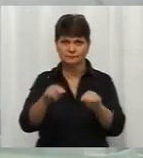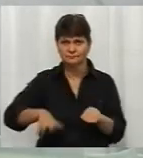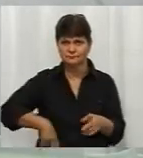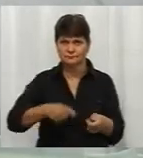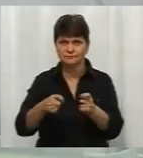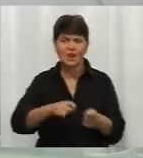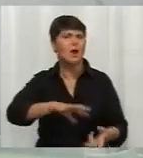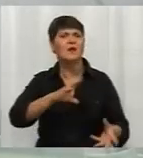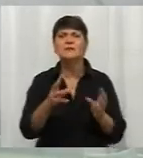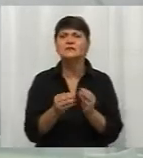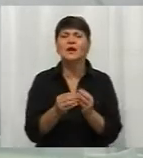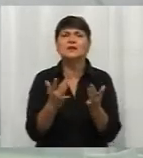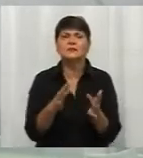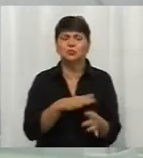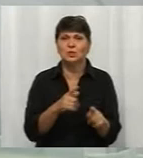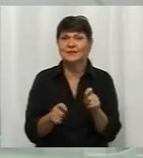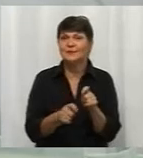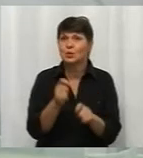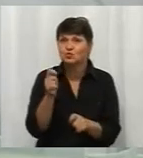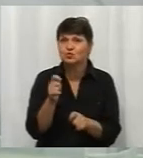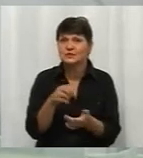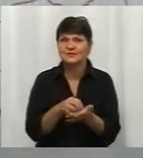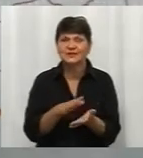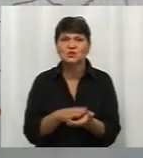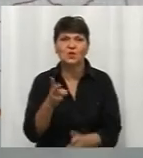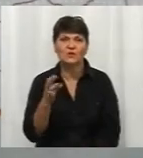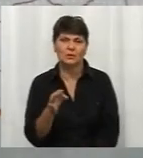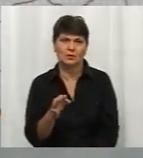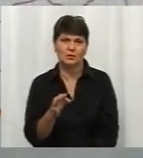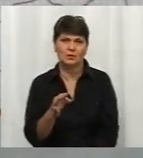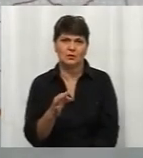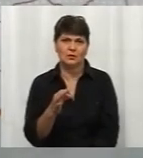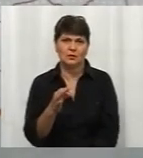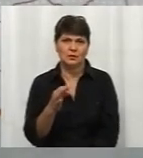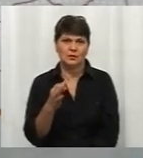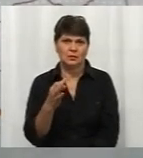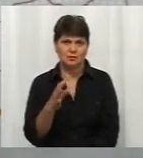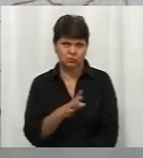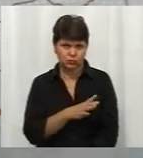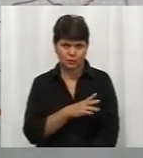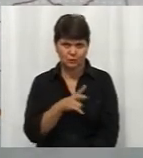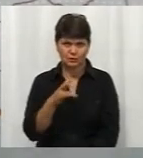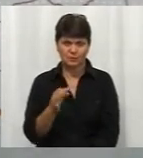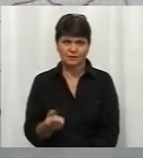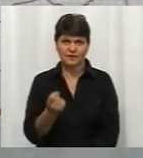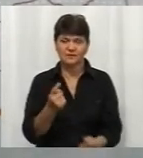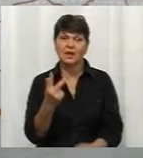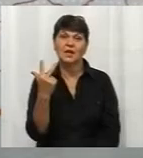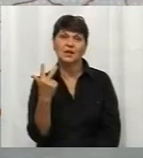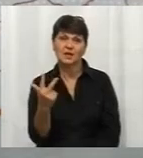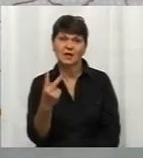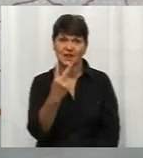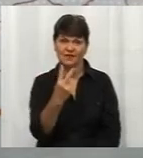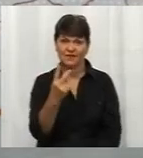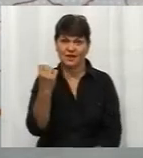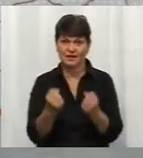скільки взагалі порушень було зафіксовано під час цієї акції, якщо таке мало місце? Було виявлено 3 порушення, 2